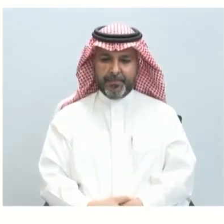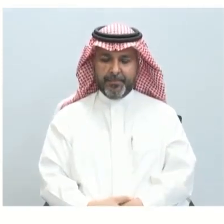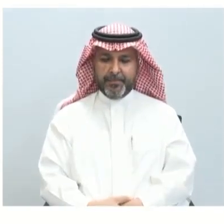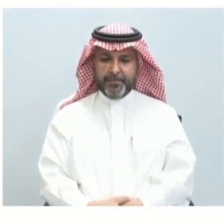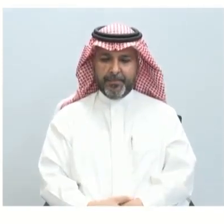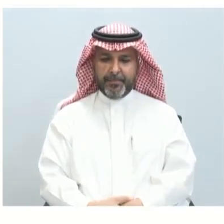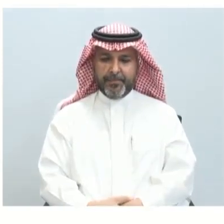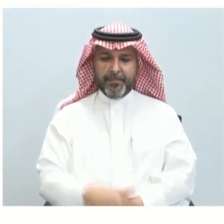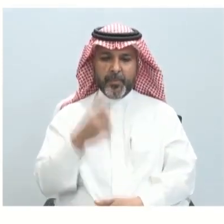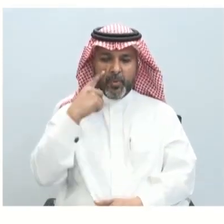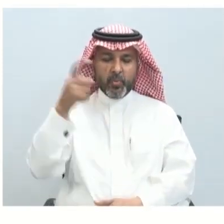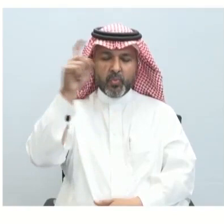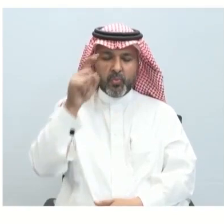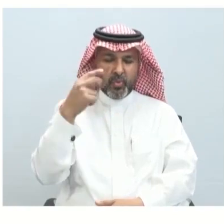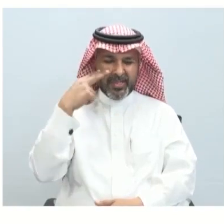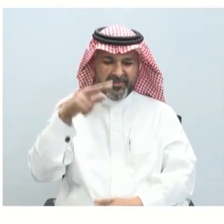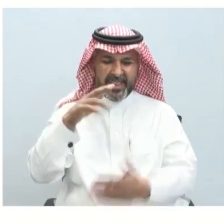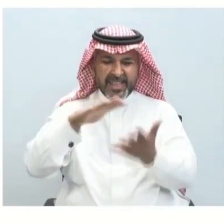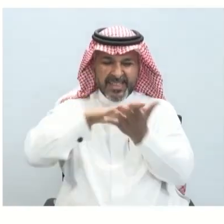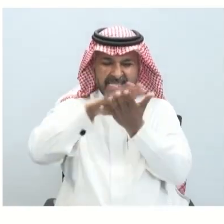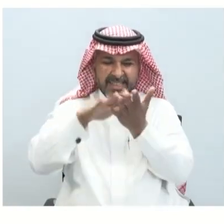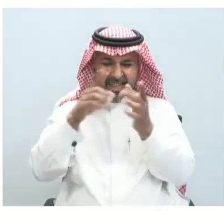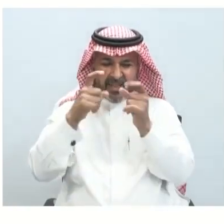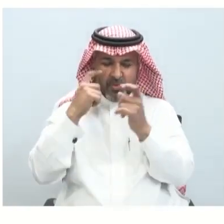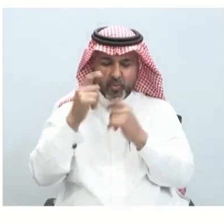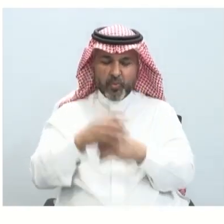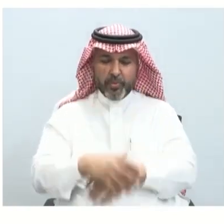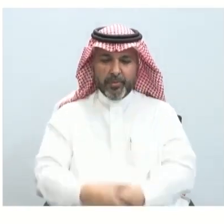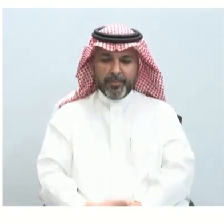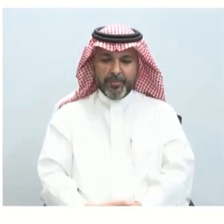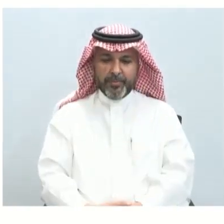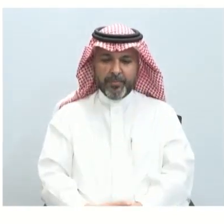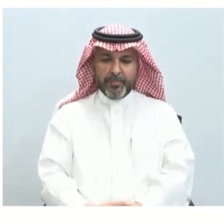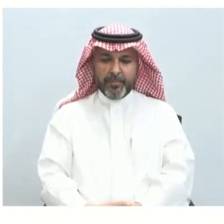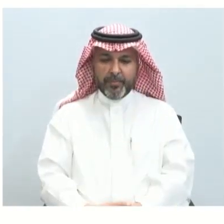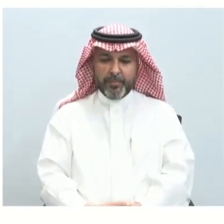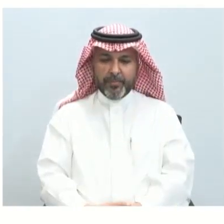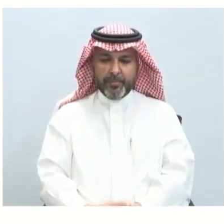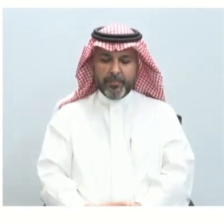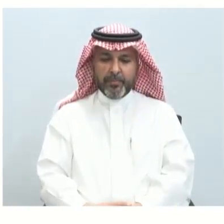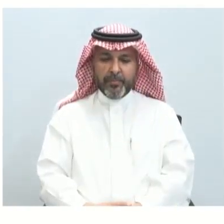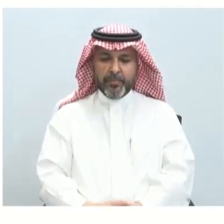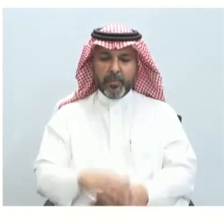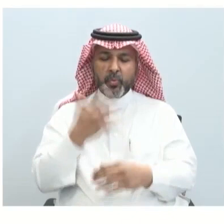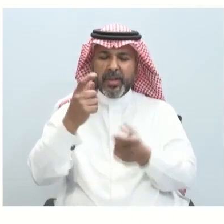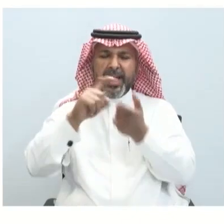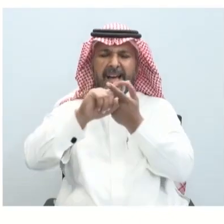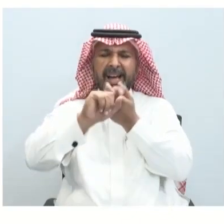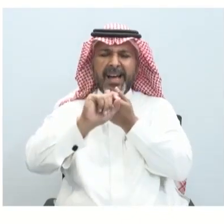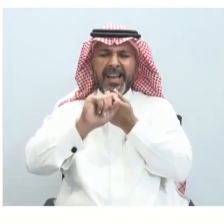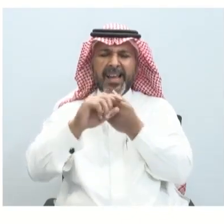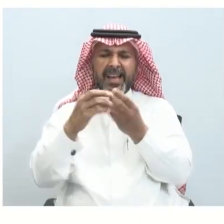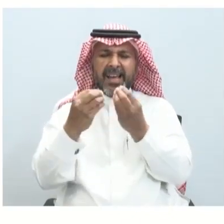في الاسئله البنائيه باستخدام هذا الشكل في سؤال 36 اجابه قصيره وضح ووضحي العلاقه بين